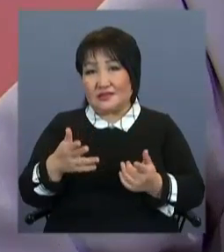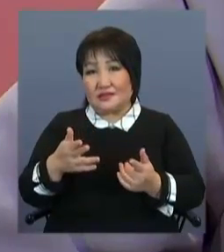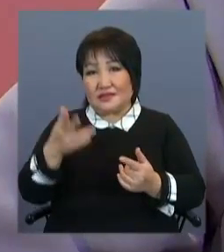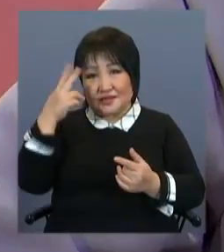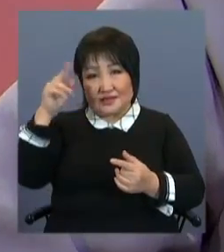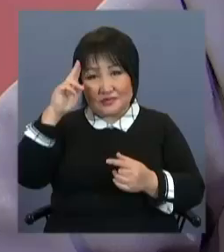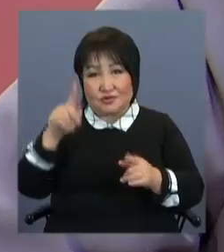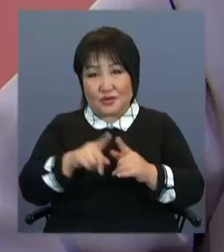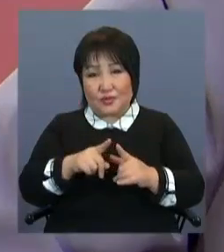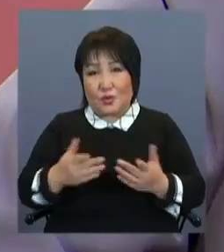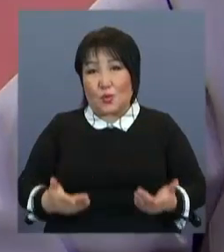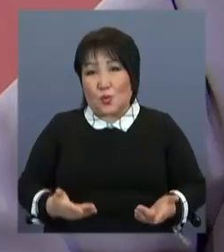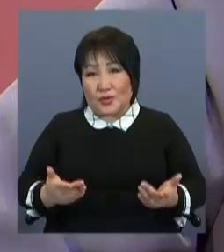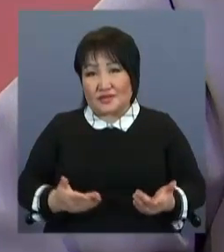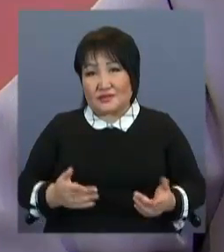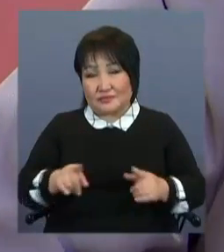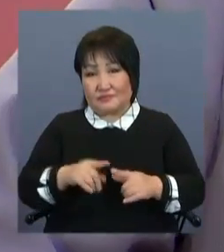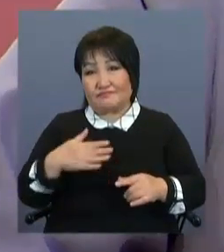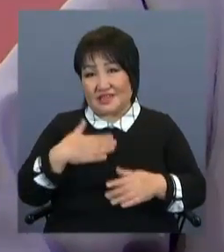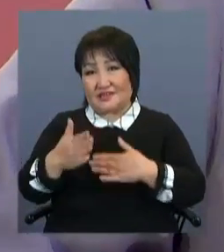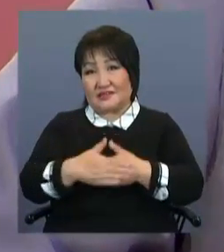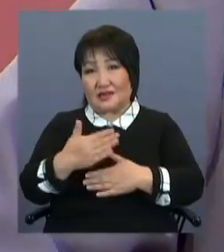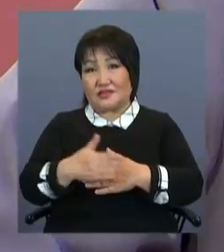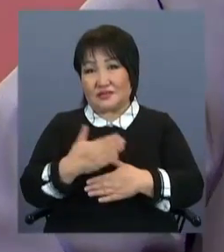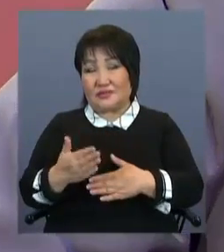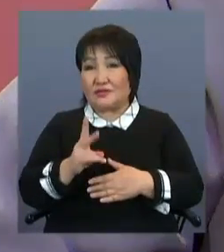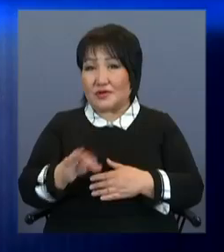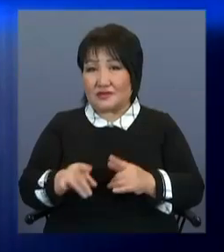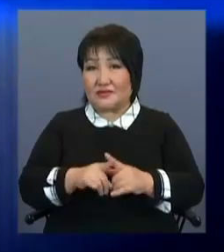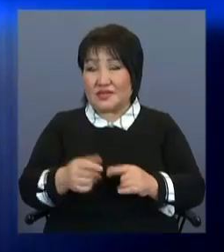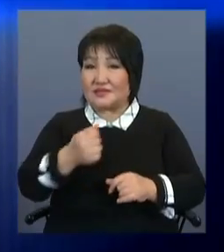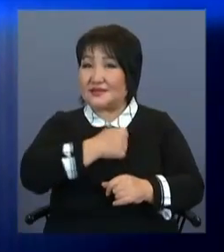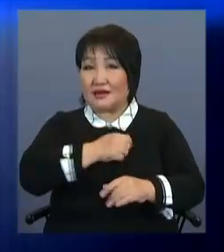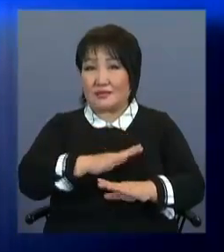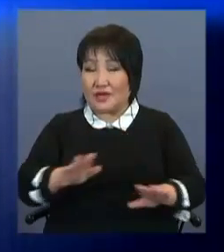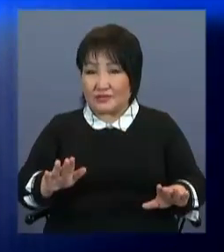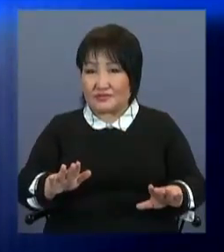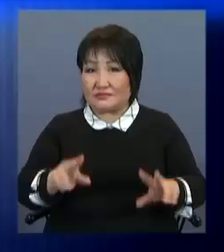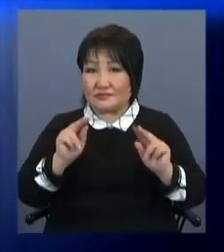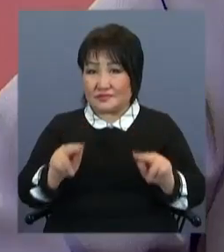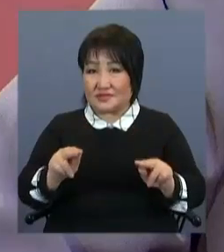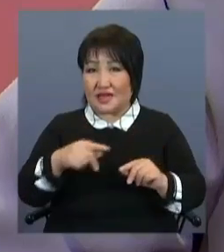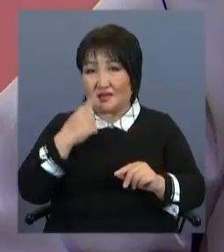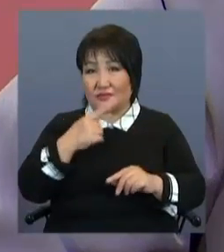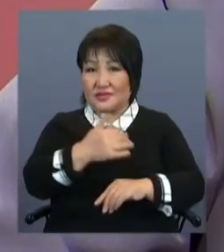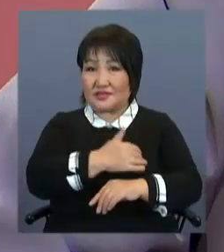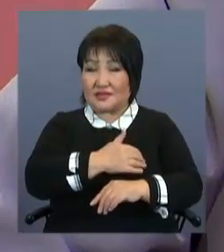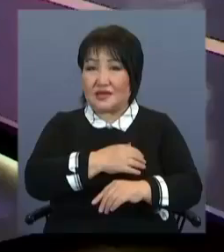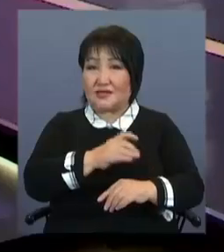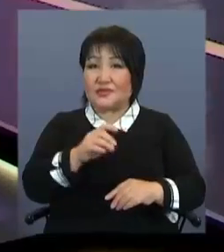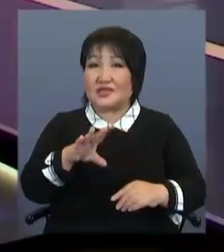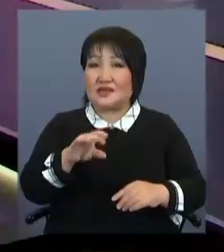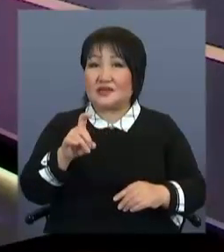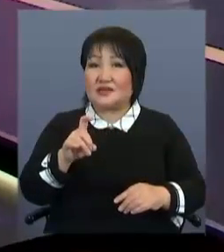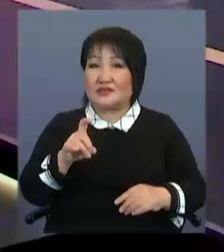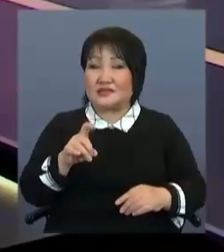қалам. Бірақ дегенмен тайынбаймын, шындықты айтқым келеді. Ал Қасым Қайсенов ағамыз болса, бұл